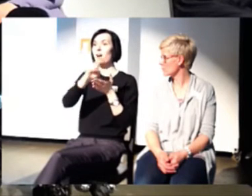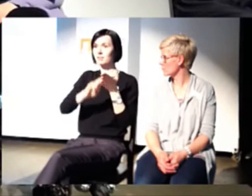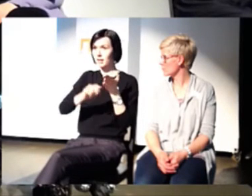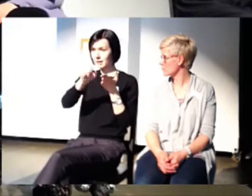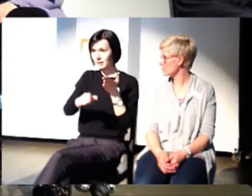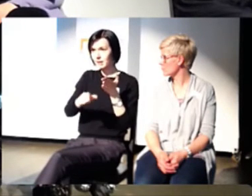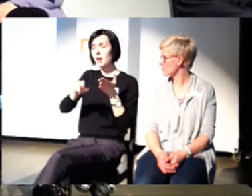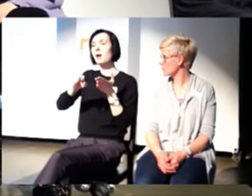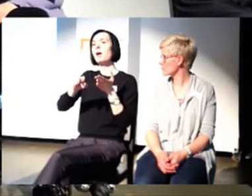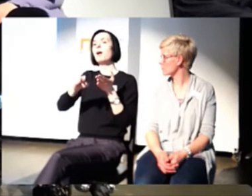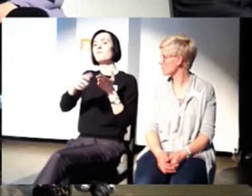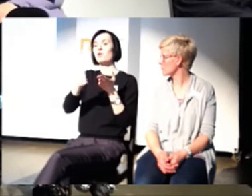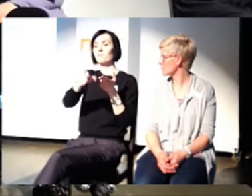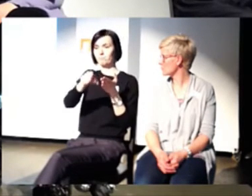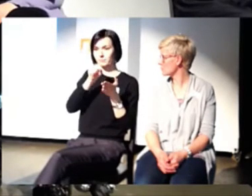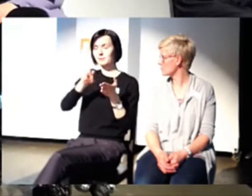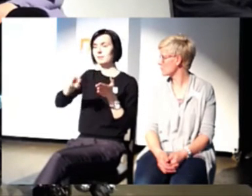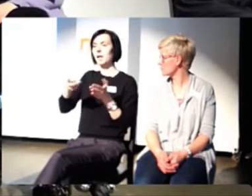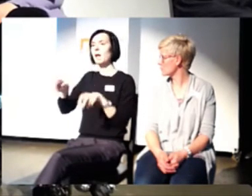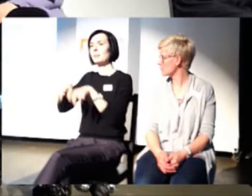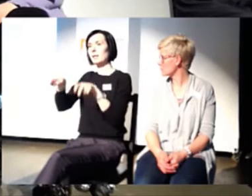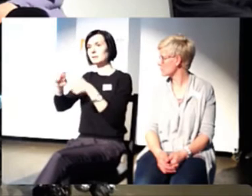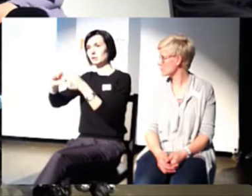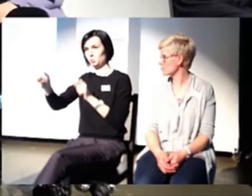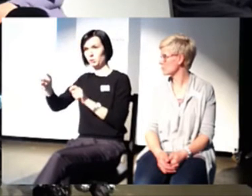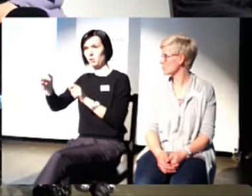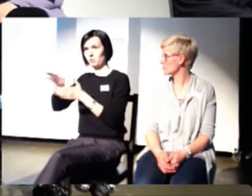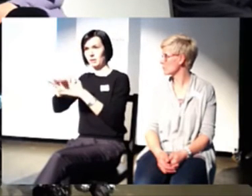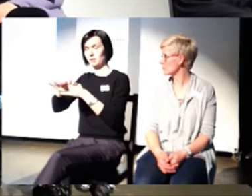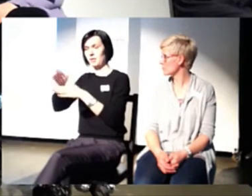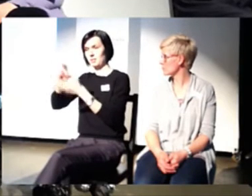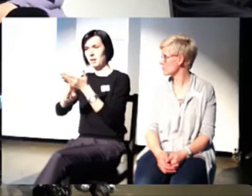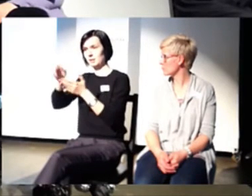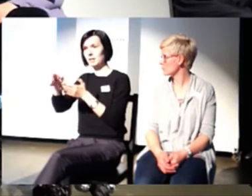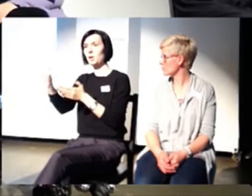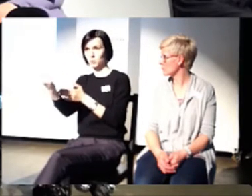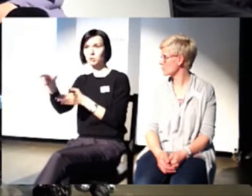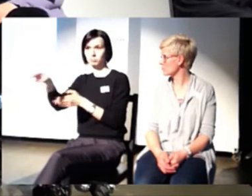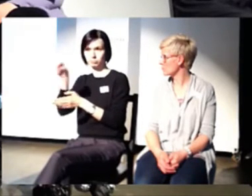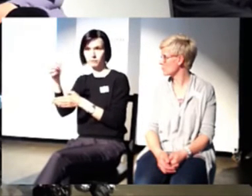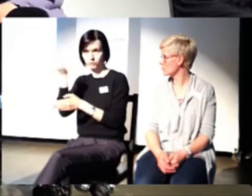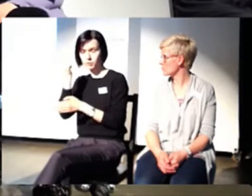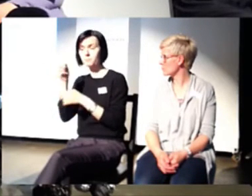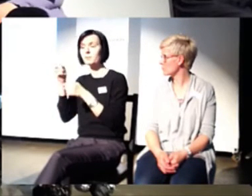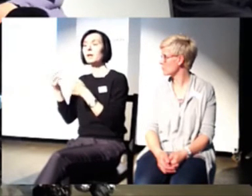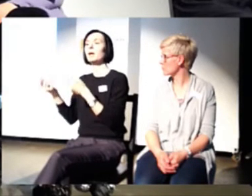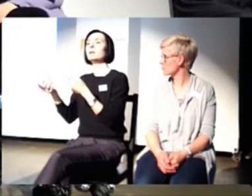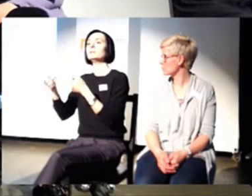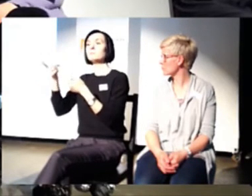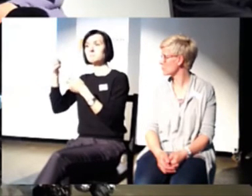tanssistudio käyttävä taiteilija. Ja sitten on yksi puupaja, missä